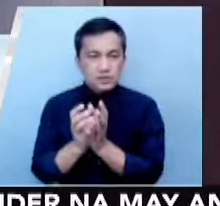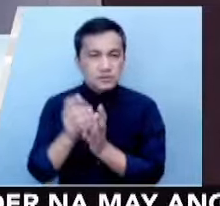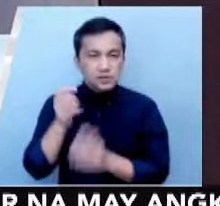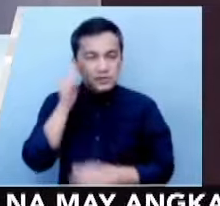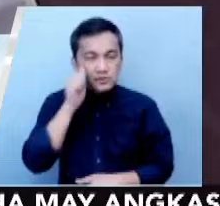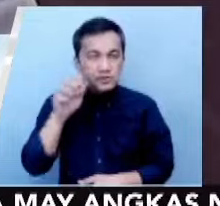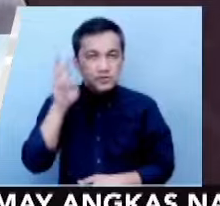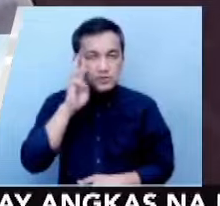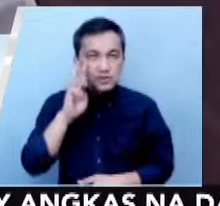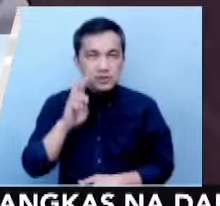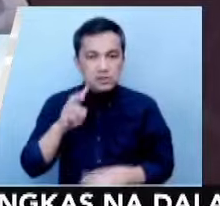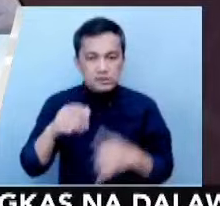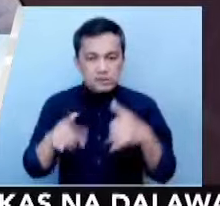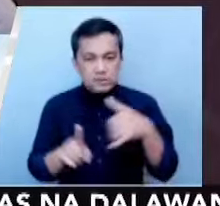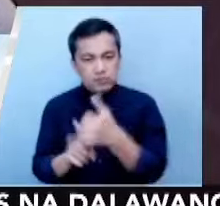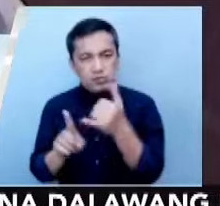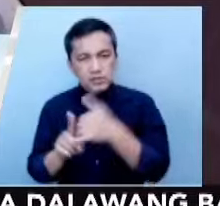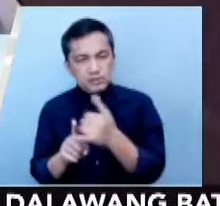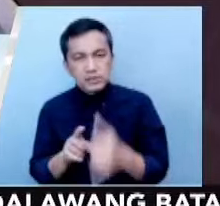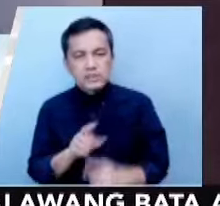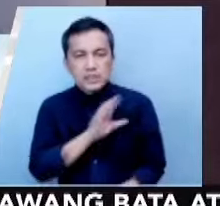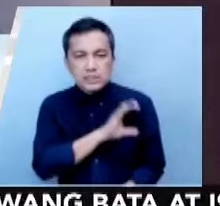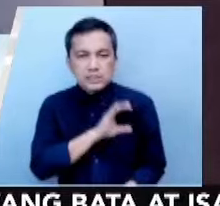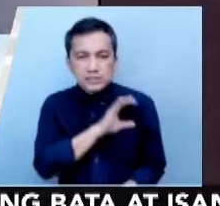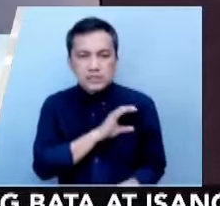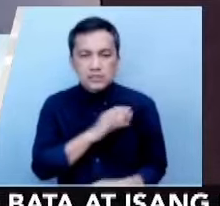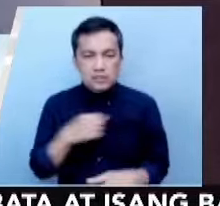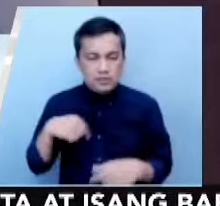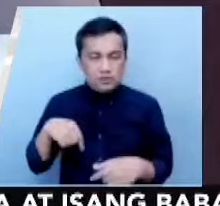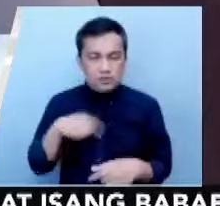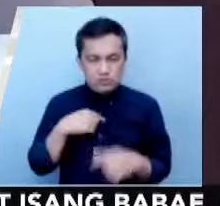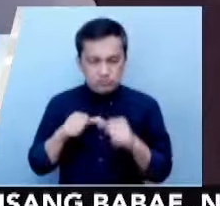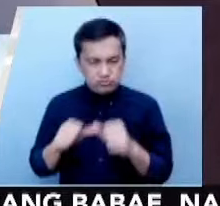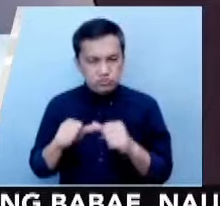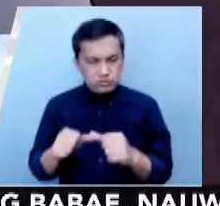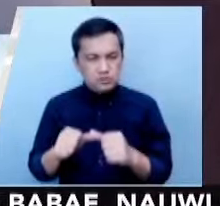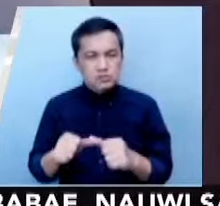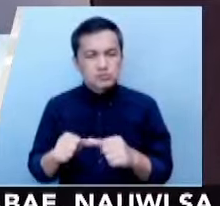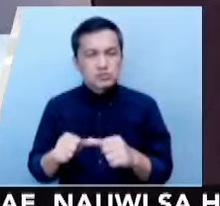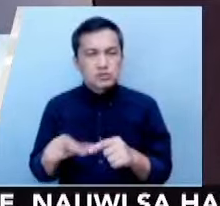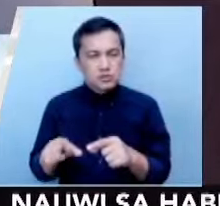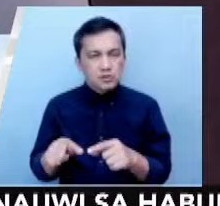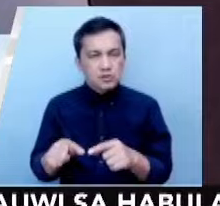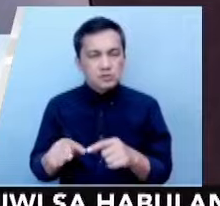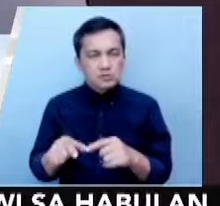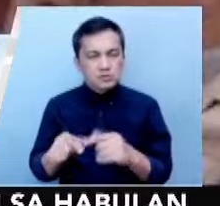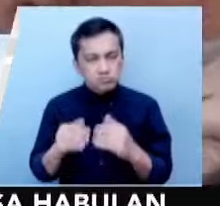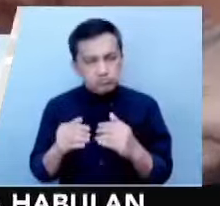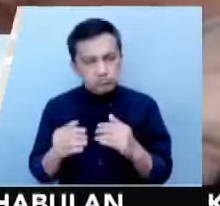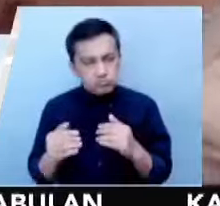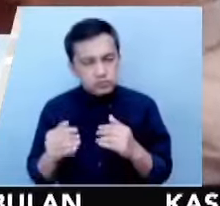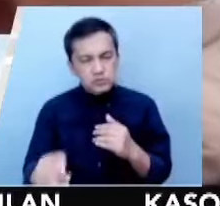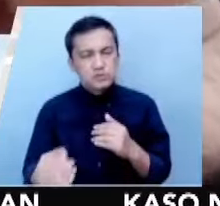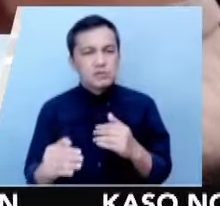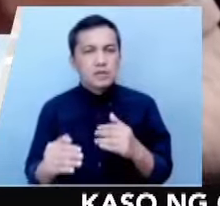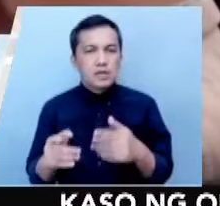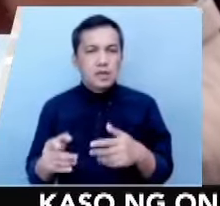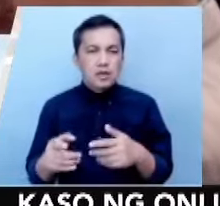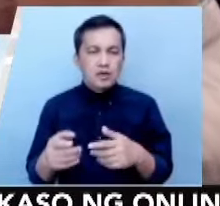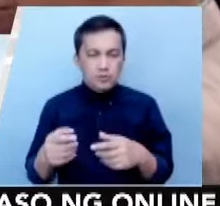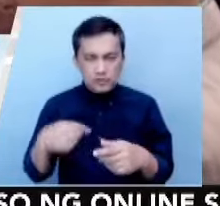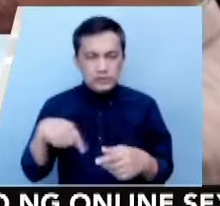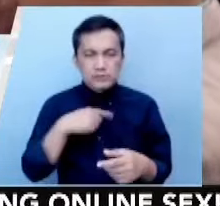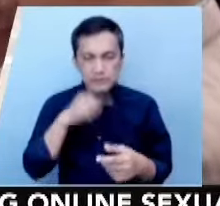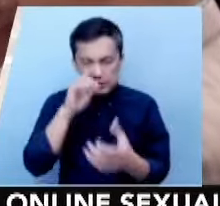bullying behavior. We're going to sustain this approach. We believe that it has gained so much effect. Pero ang maritime